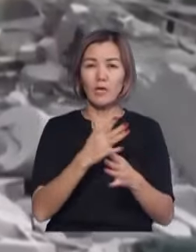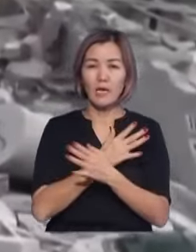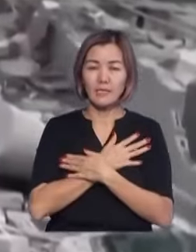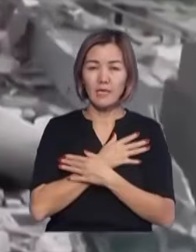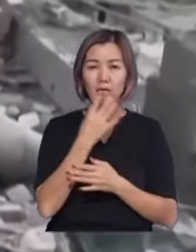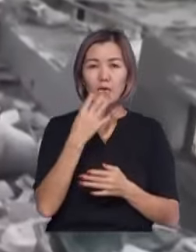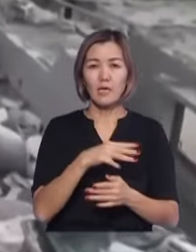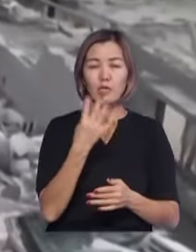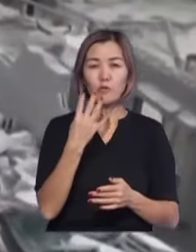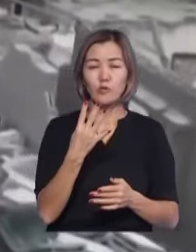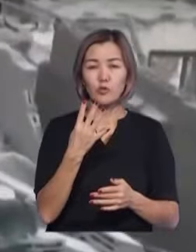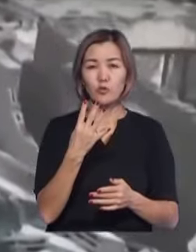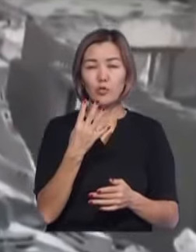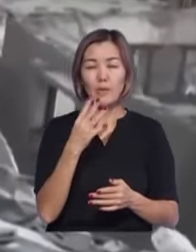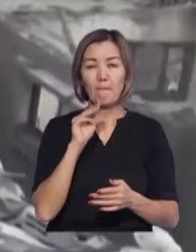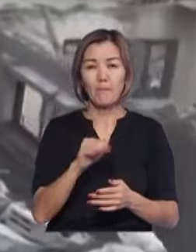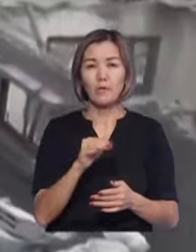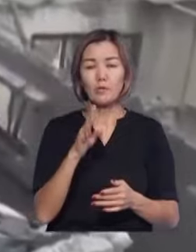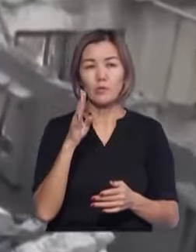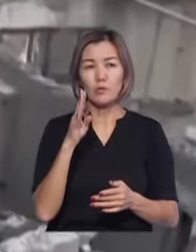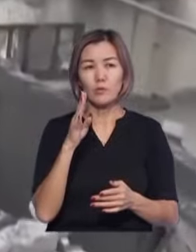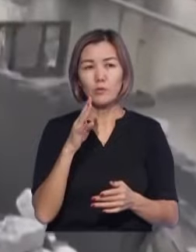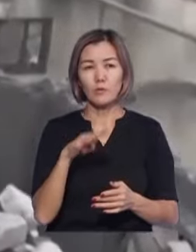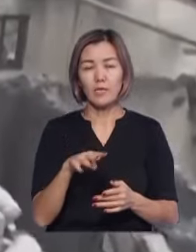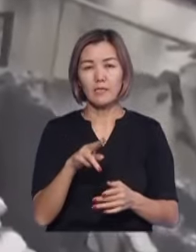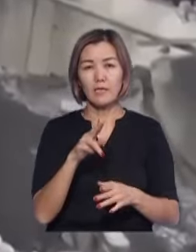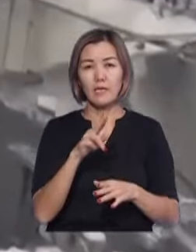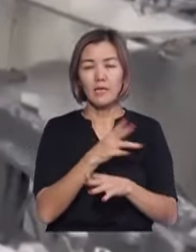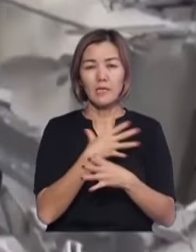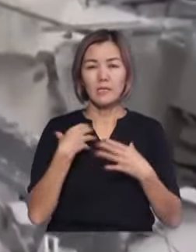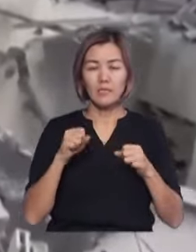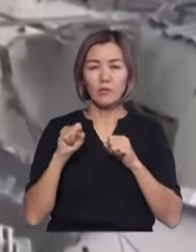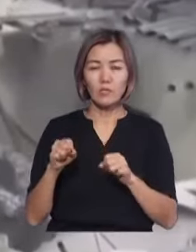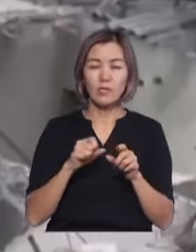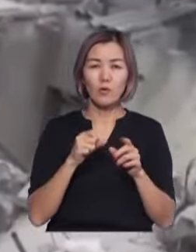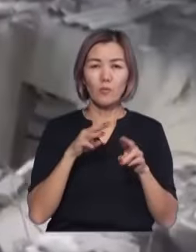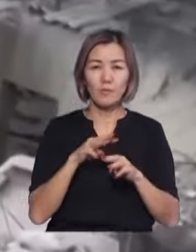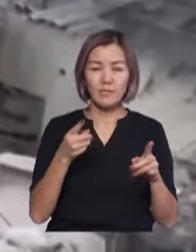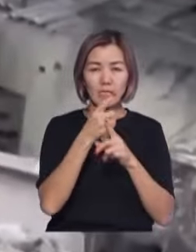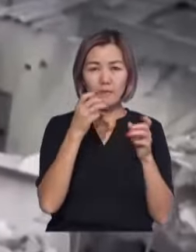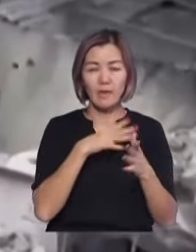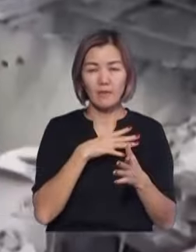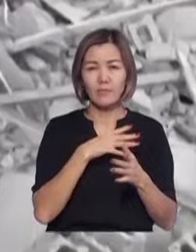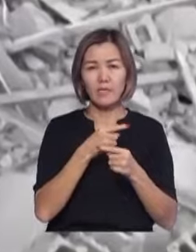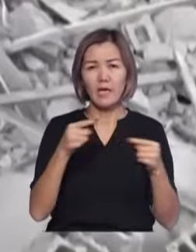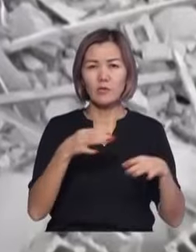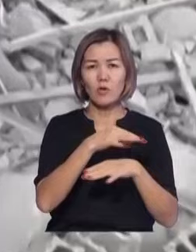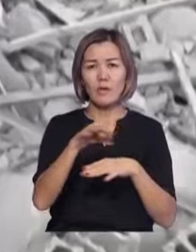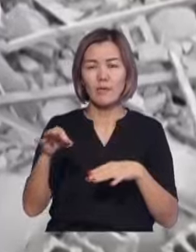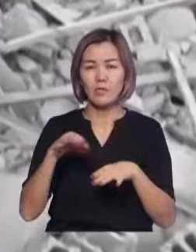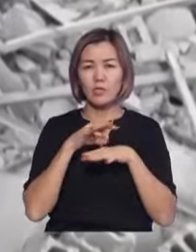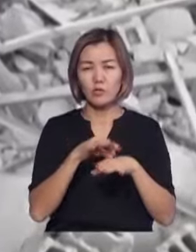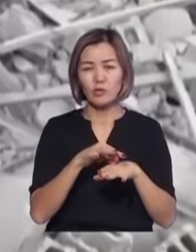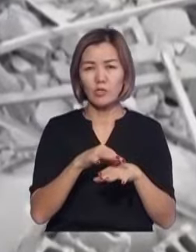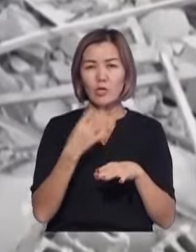саны 43341ге жетти. Бул тууралуу Палестина Ден соолук сактоо министрлиги хабарлады. Газа секторунун ар түрлүү аймактарында жүргүзгөн